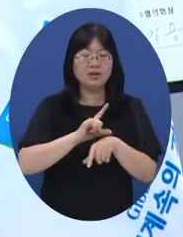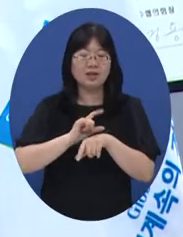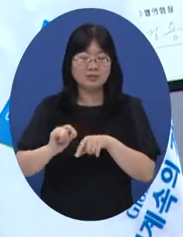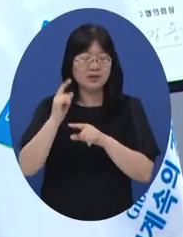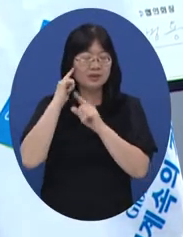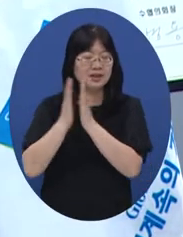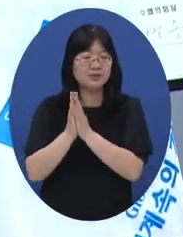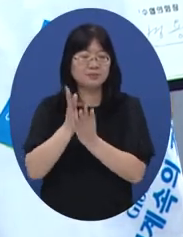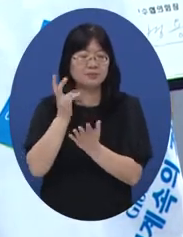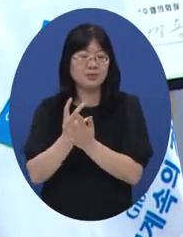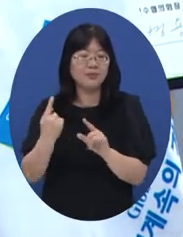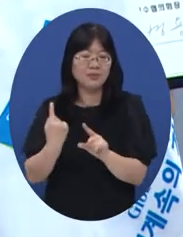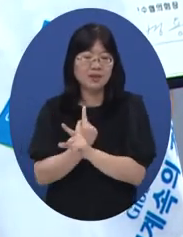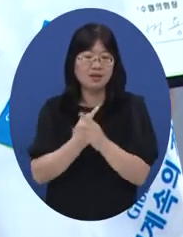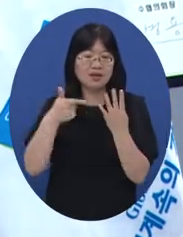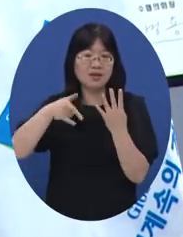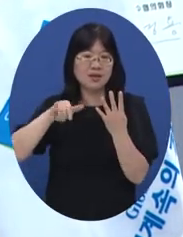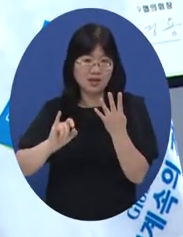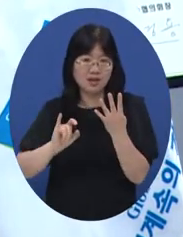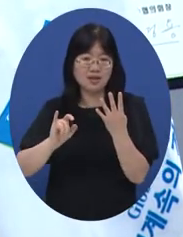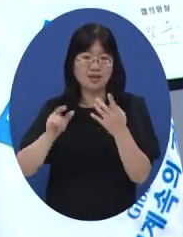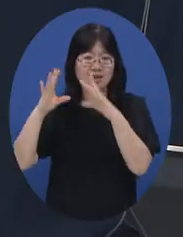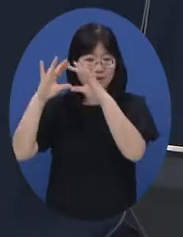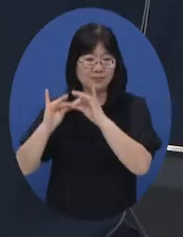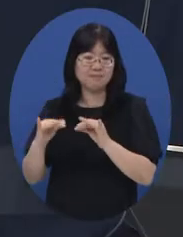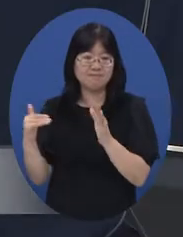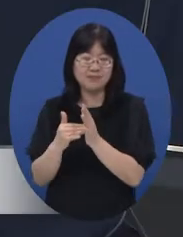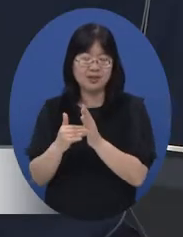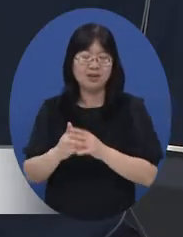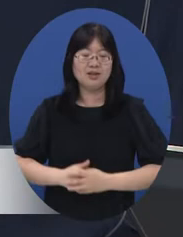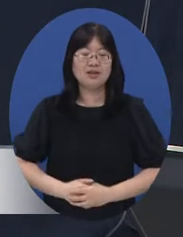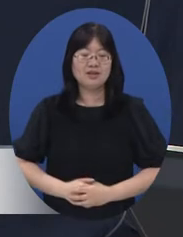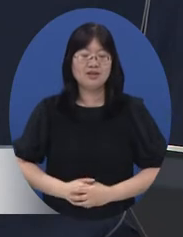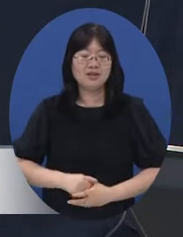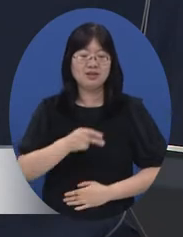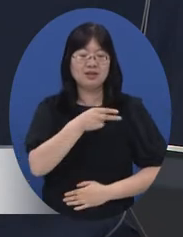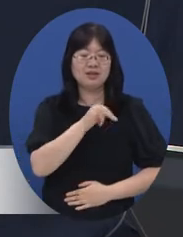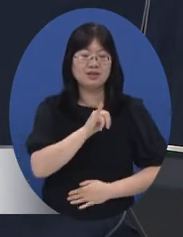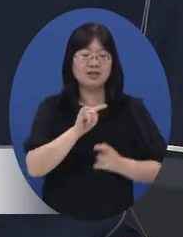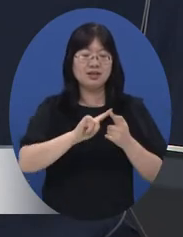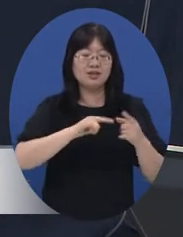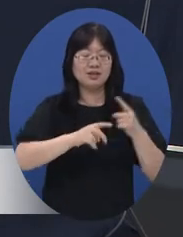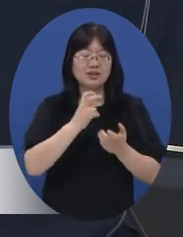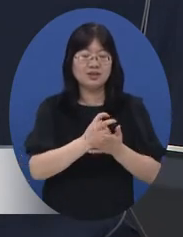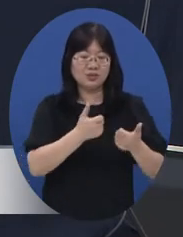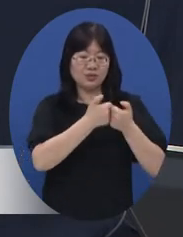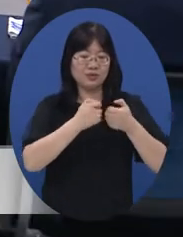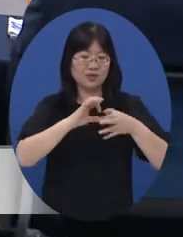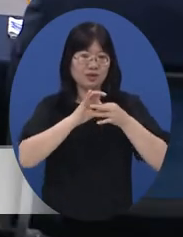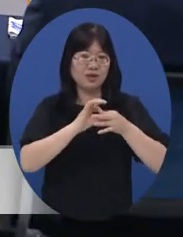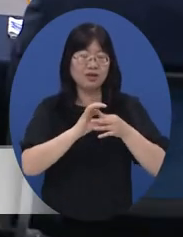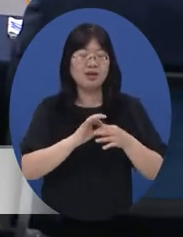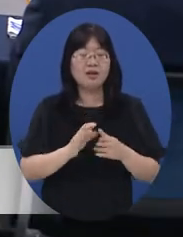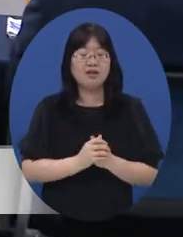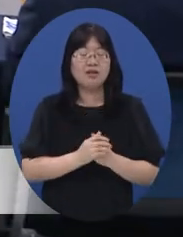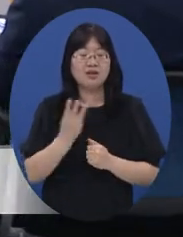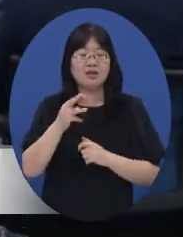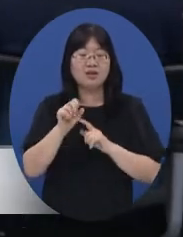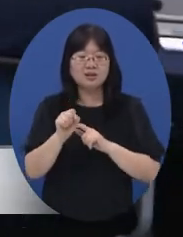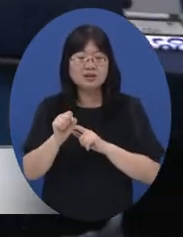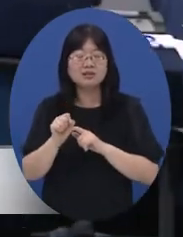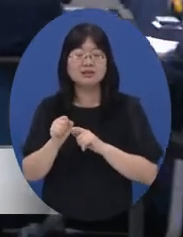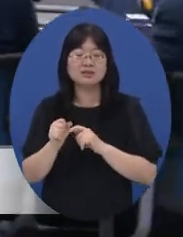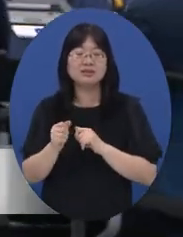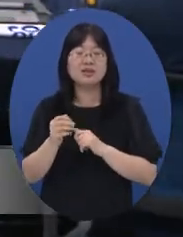0 내게 항의했습니다 경도는 식음 과의 공동 정책 논의를 통해 도와 갖은 사무관의 선 4개를